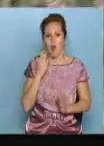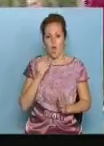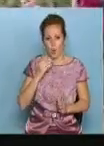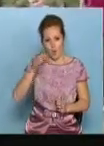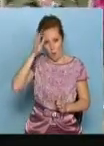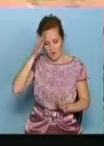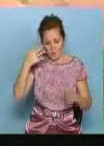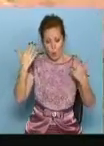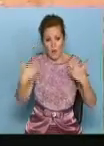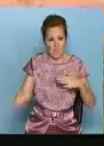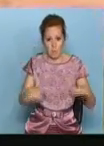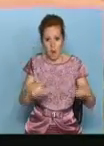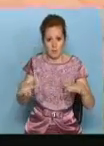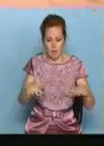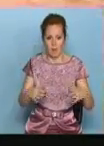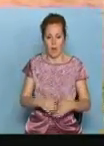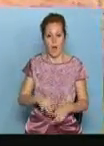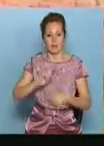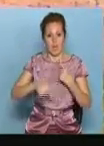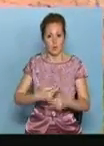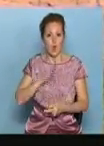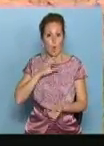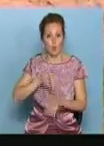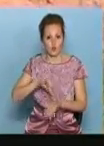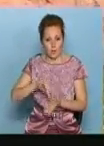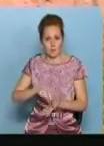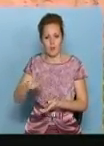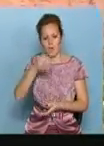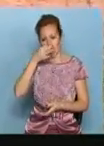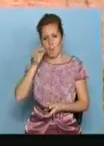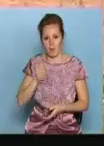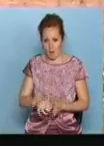немного. Следующий участник, точнее участница, оказалась смекалистее.